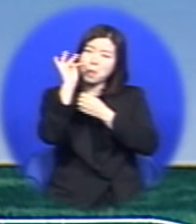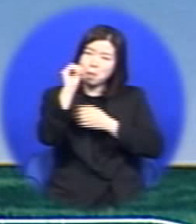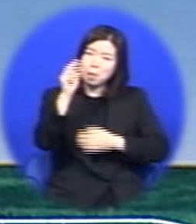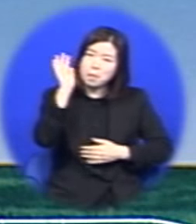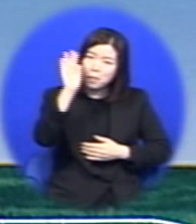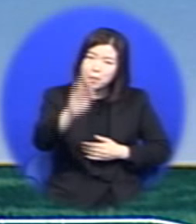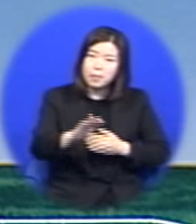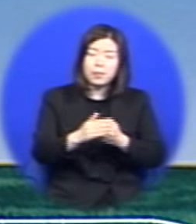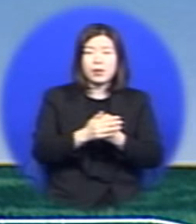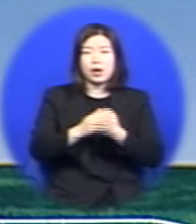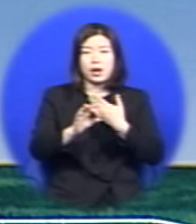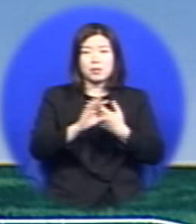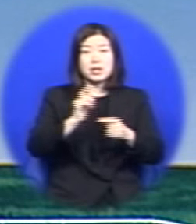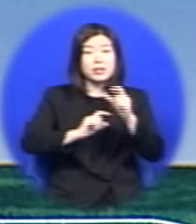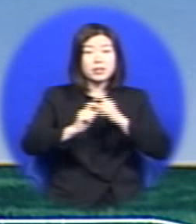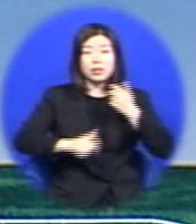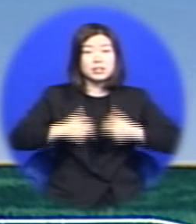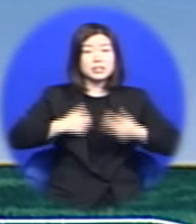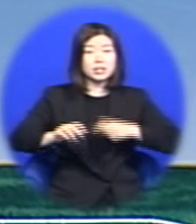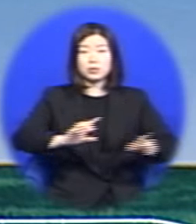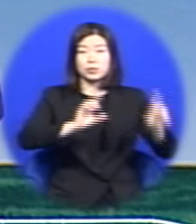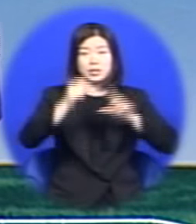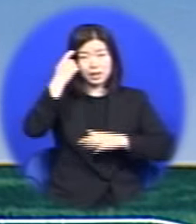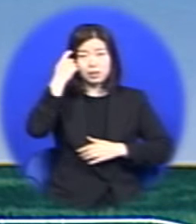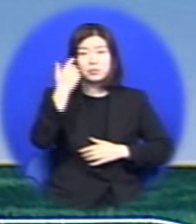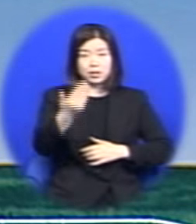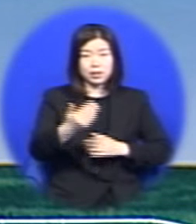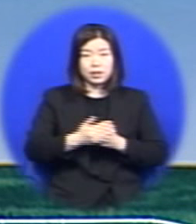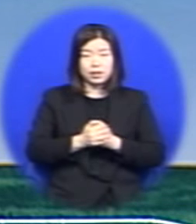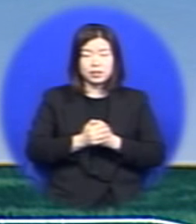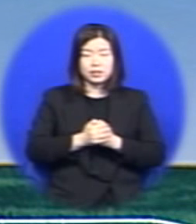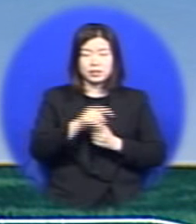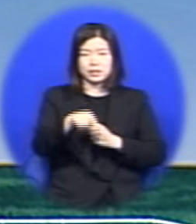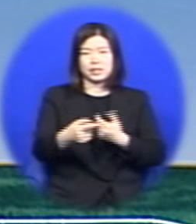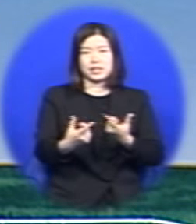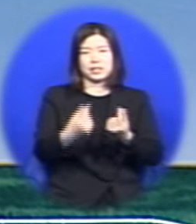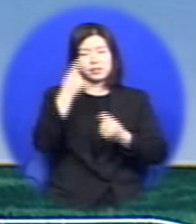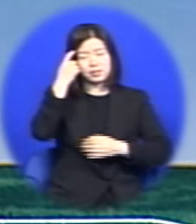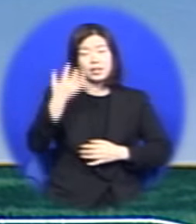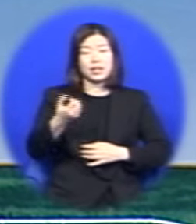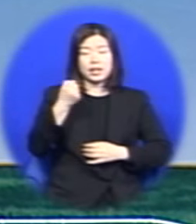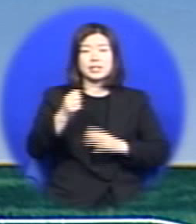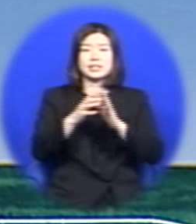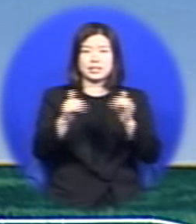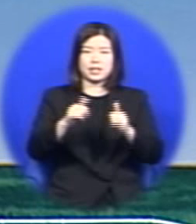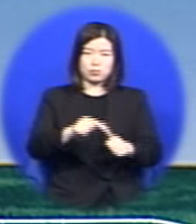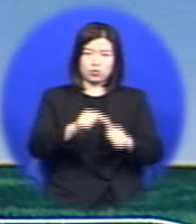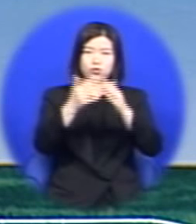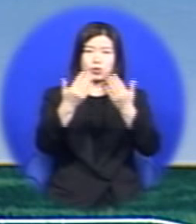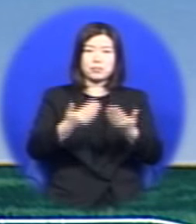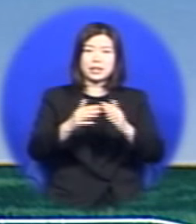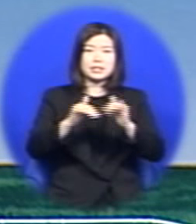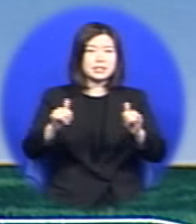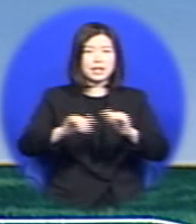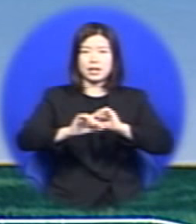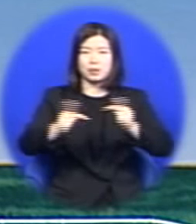더 즐기며 살 겁니까? 이런 생각을 하는 분들은 구원 받은 사람이 아닙니다.